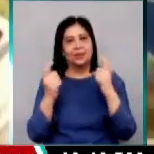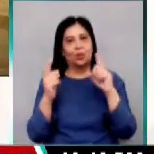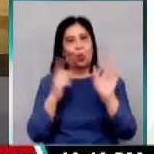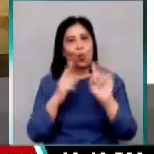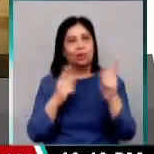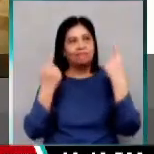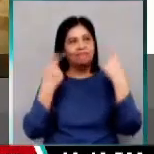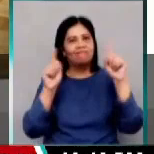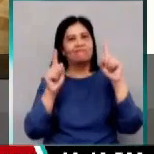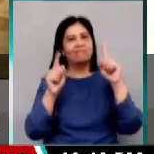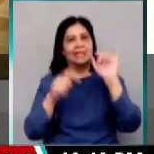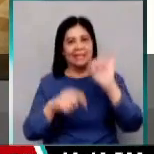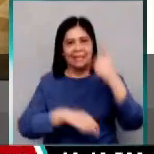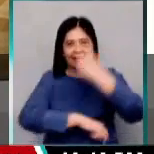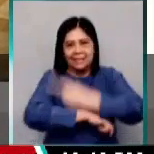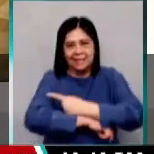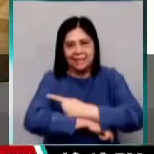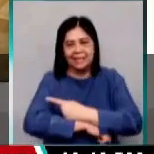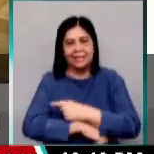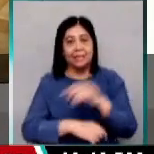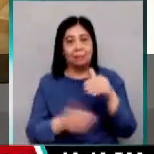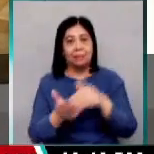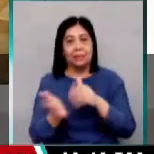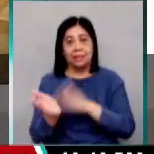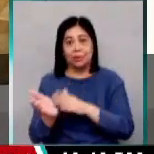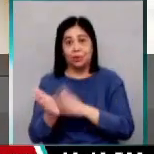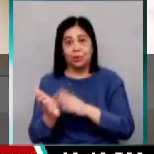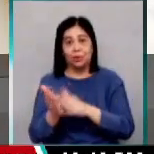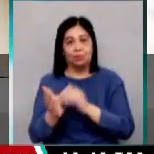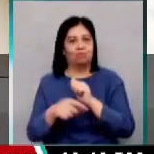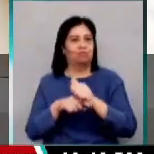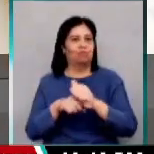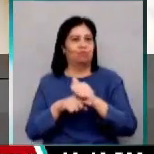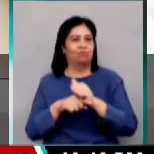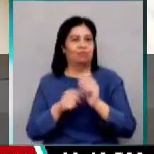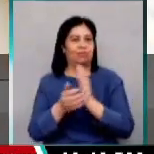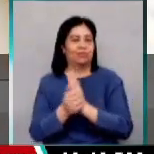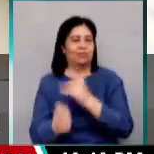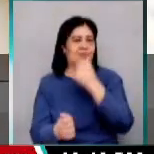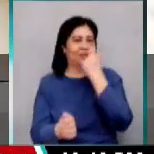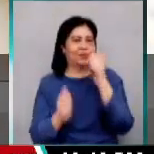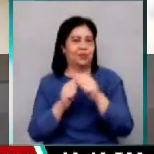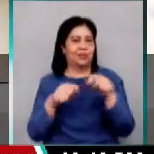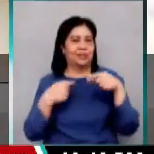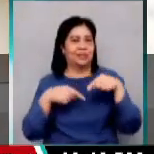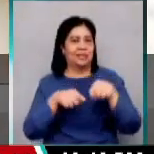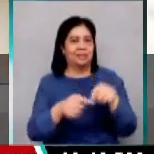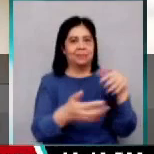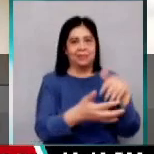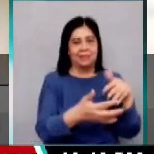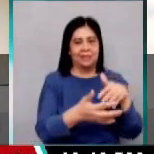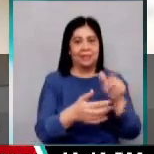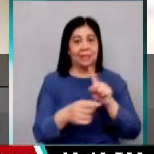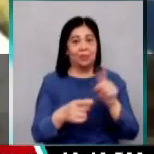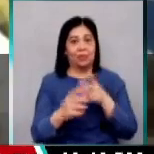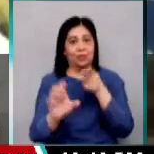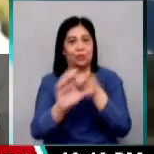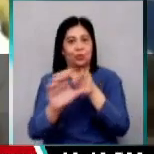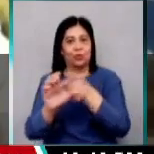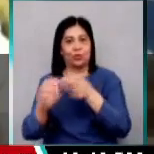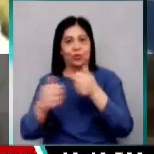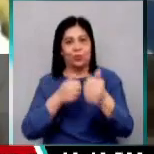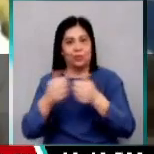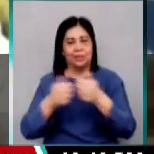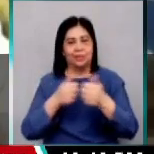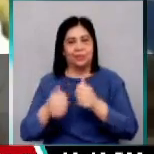day. Sa medical school naman, nahasa ang kanyang talento dahil sinasabay niya sa pag-aaral ang pagsali sa mga kompetisyon.